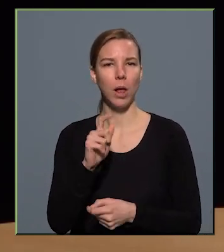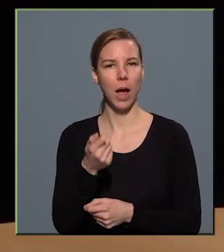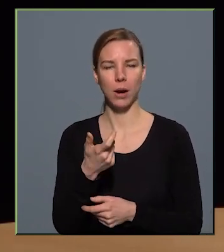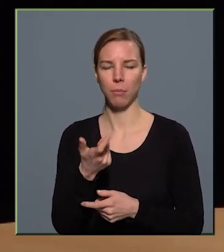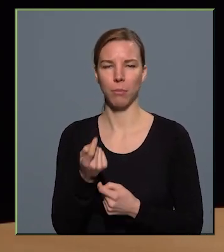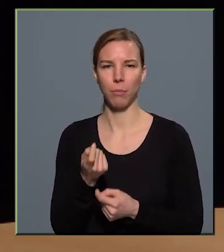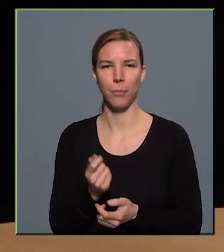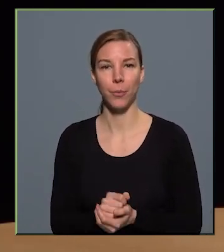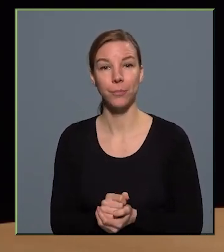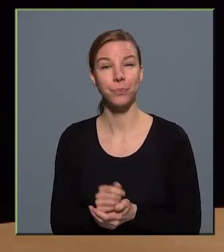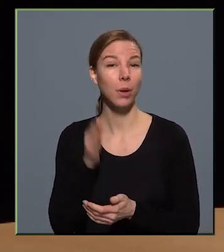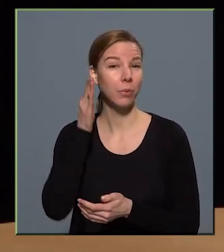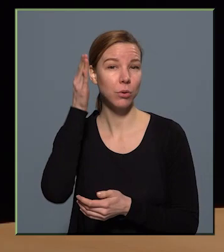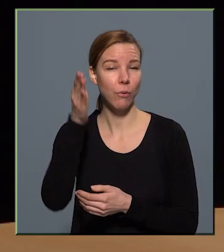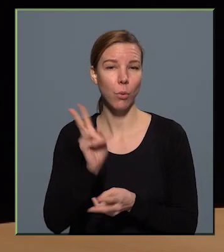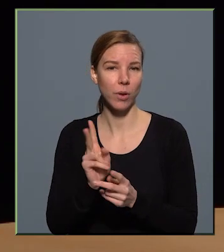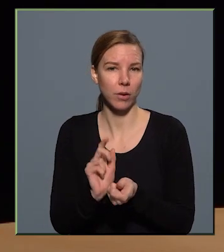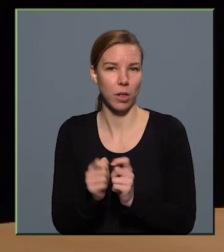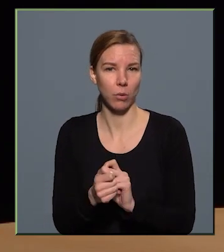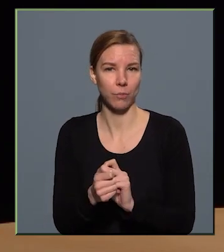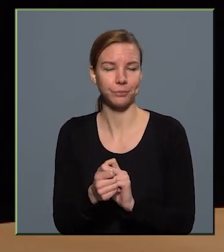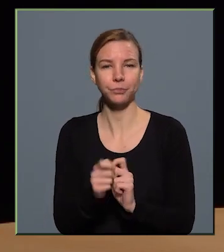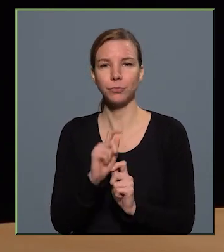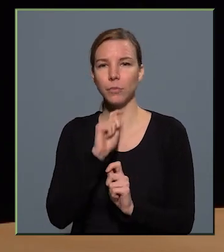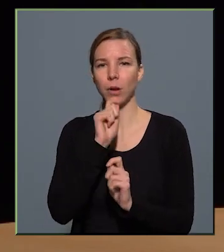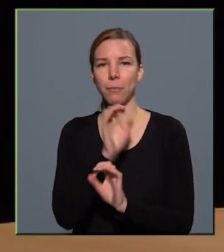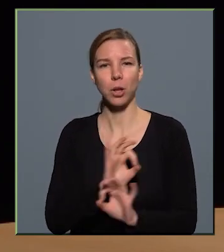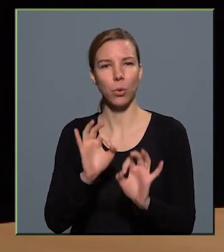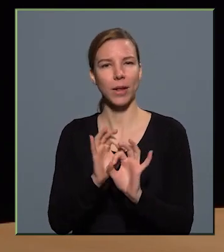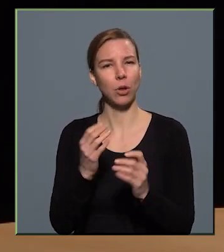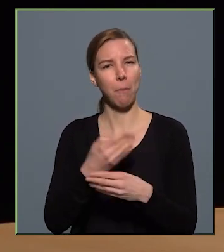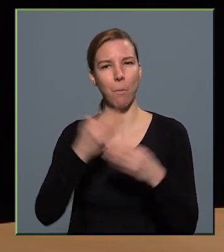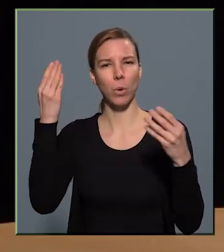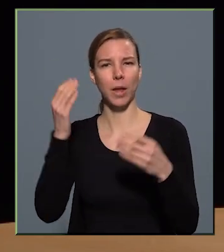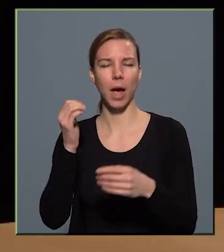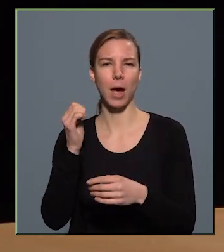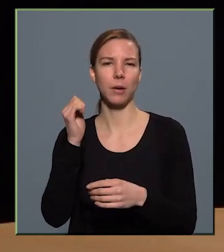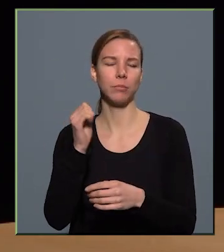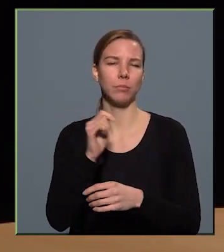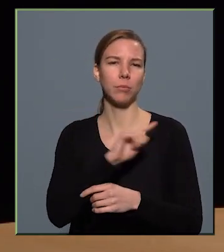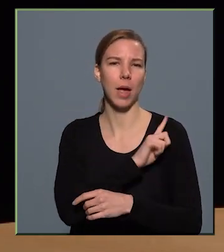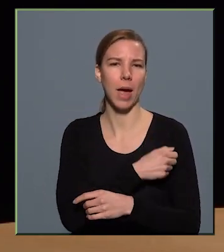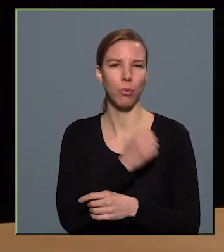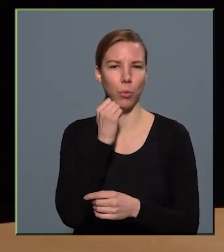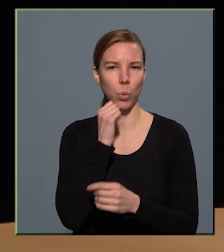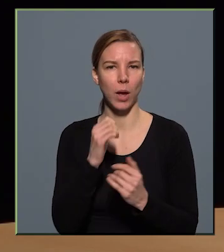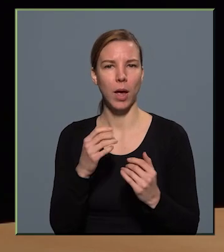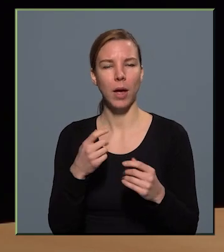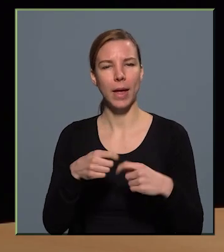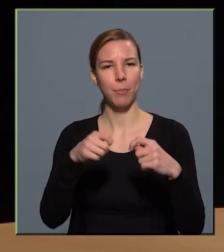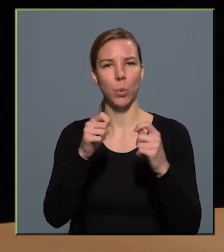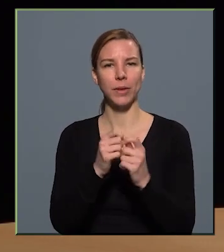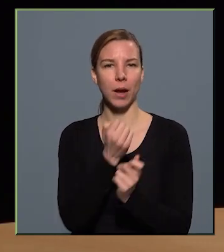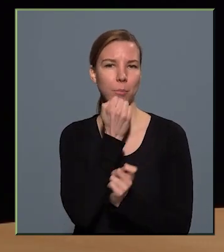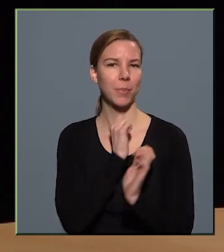És hogy alakul a jövő, azért Magyarországon nagyon korszerű erőművek épültek a privatizáció után. Nagyon sok, főleg gázbázisú erőmű épült,